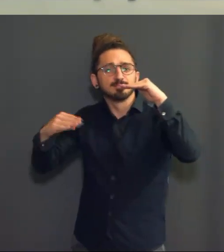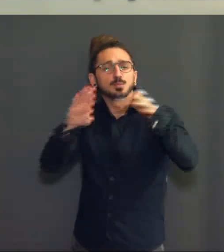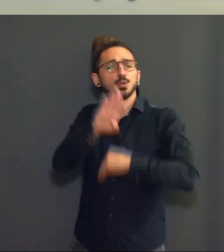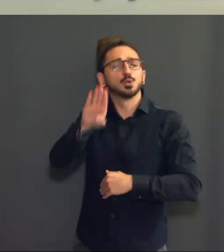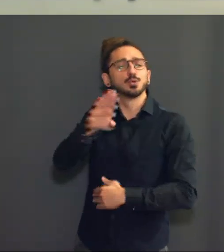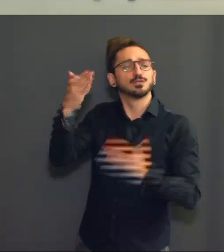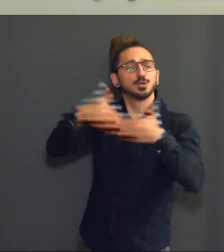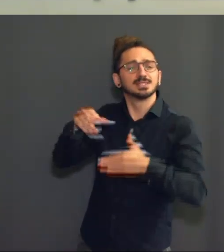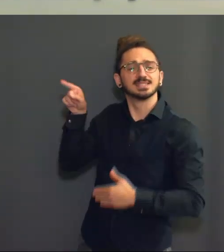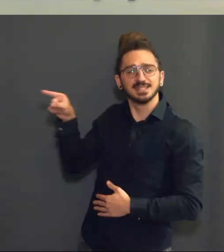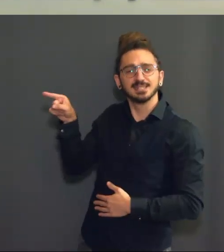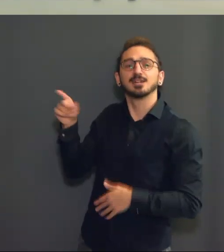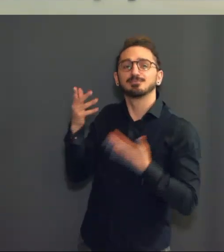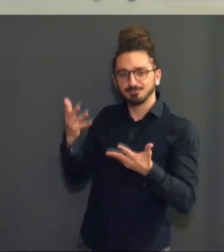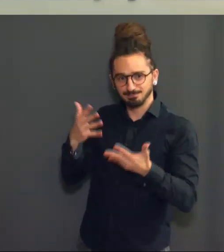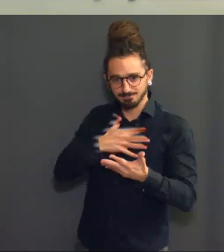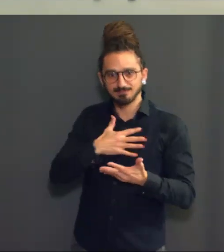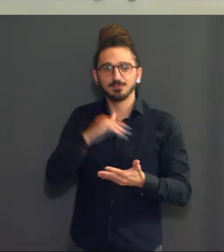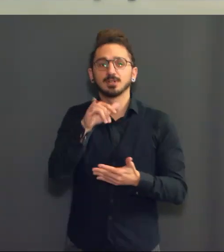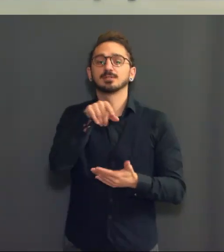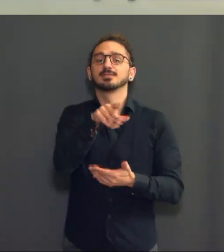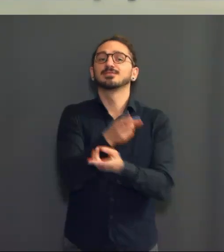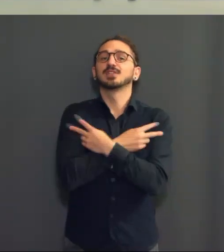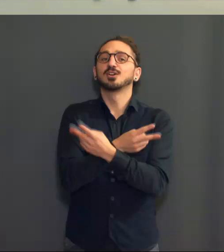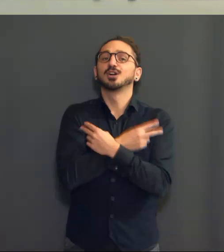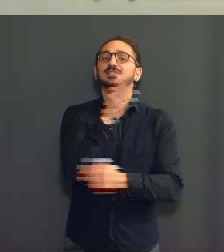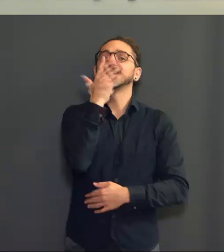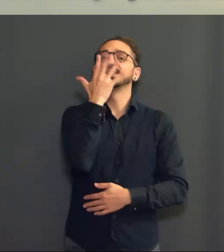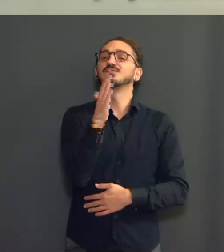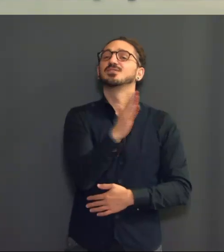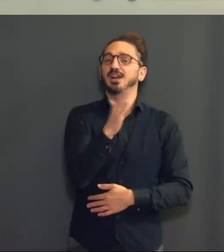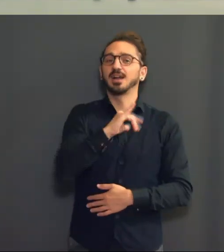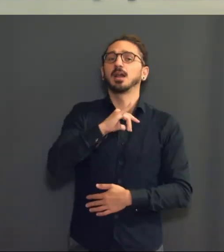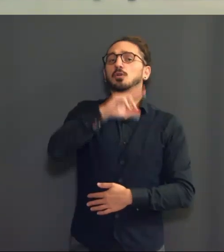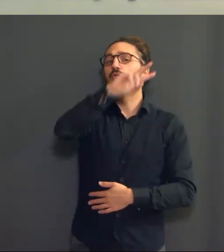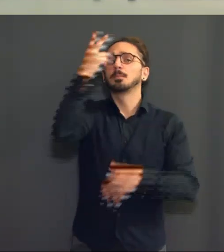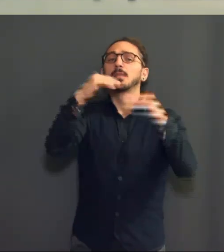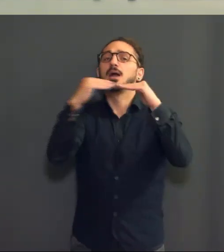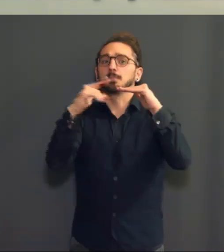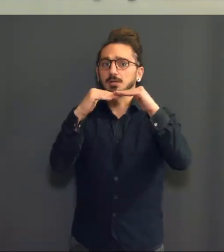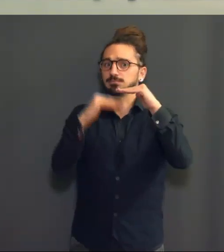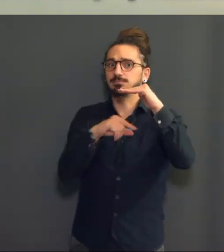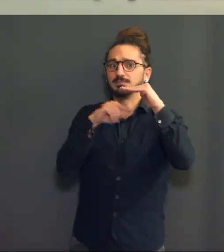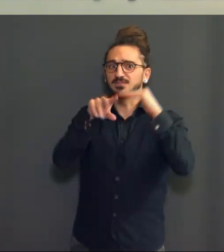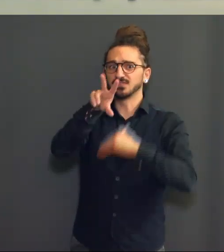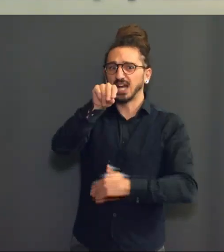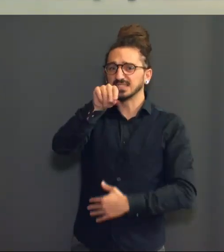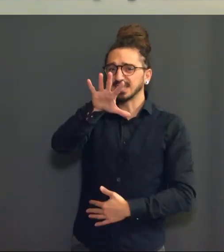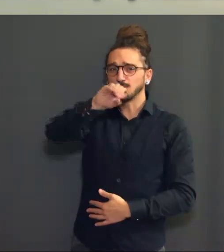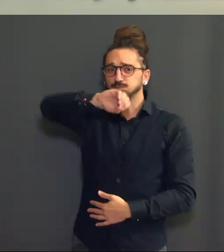carnaval, 25% de personnes en moins se sont rendues, on voit le chiffre là, 25%, se sont rendues à leur